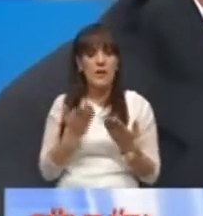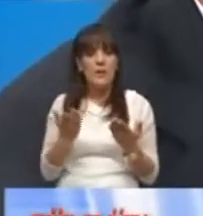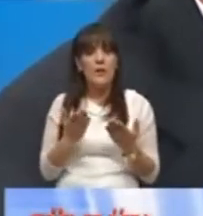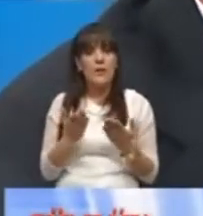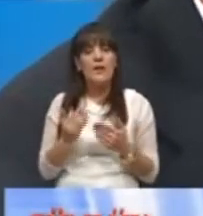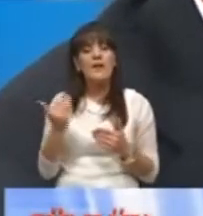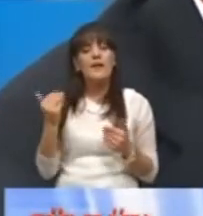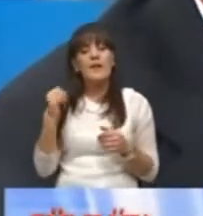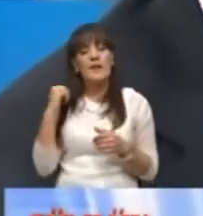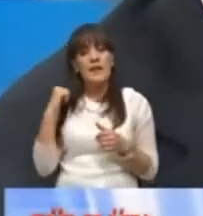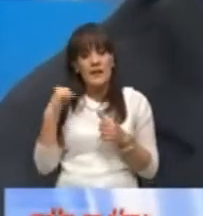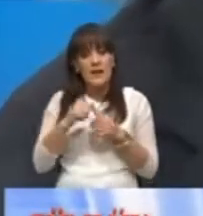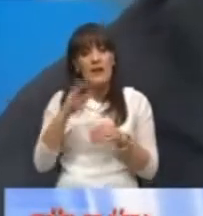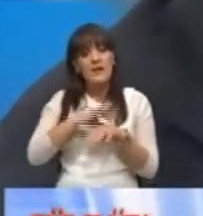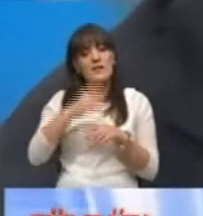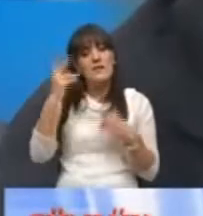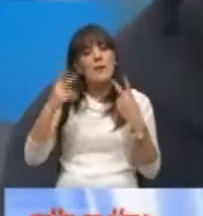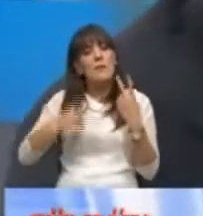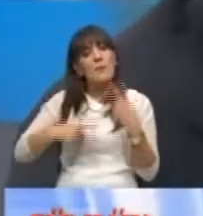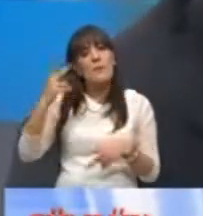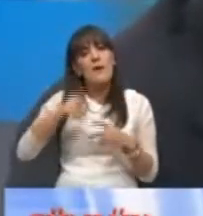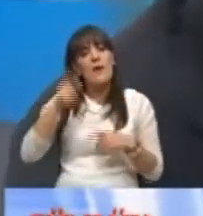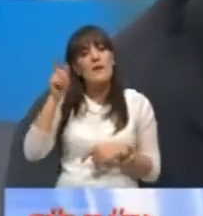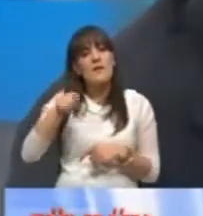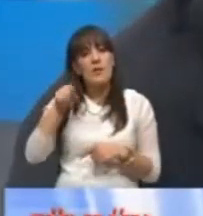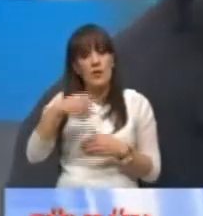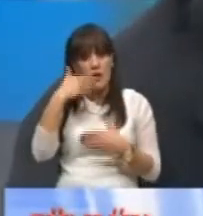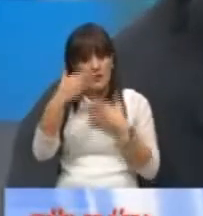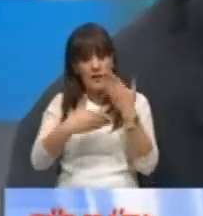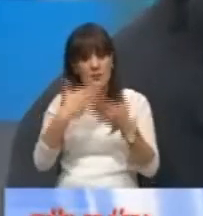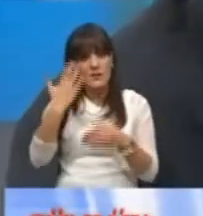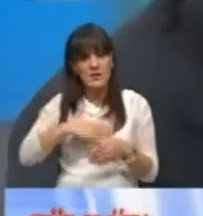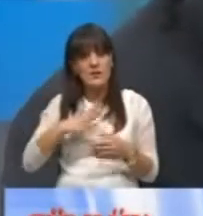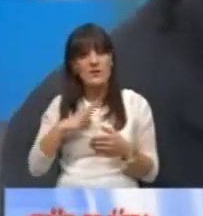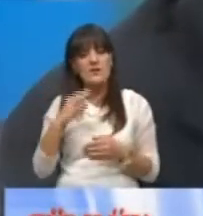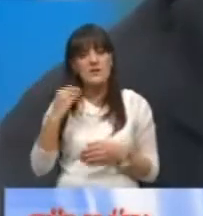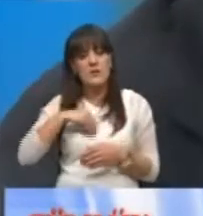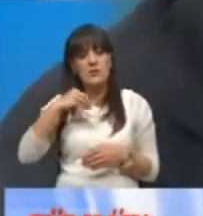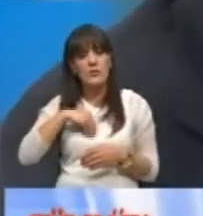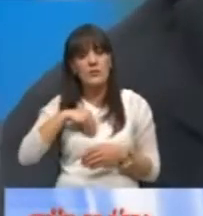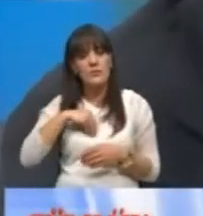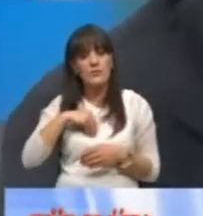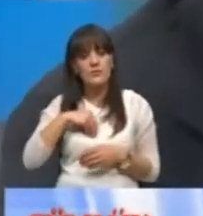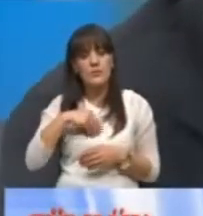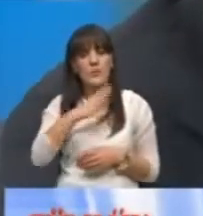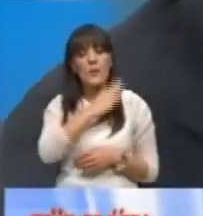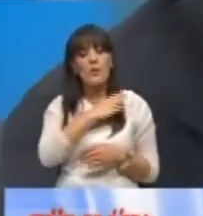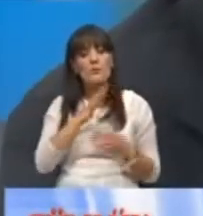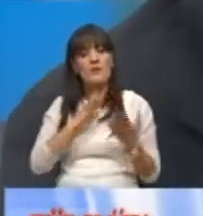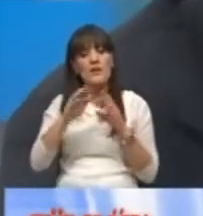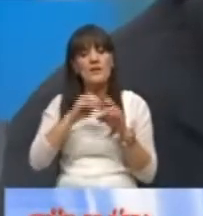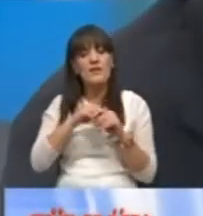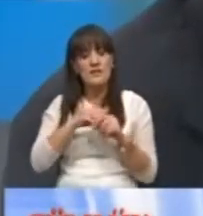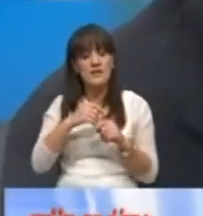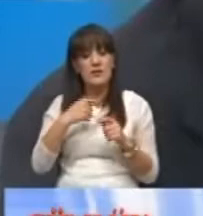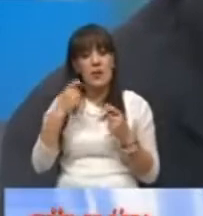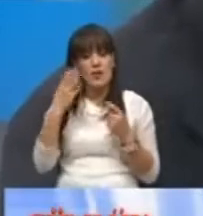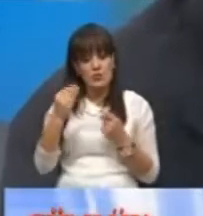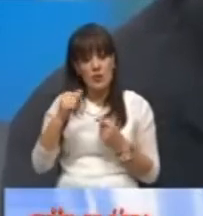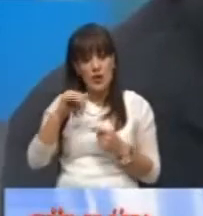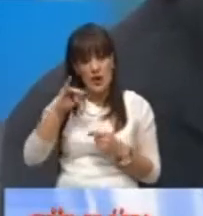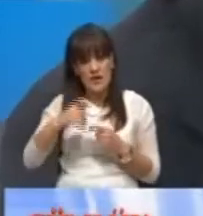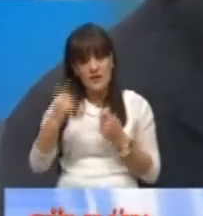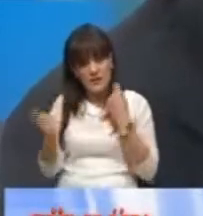yine de hasta bazen onu anlatmak istedi sanıyorum. Omuz hareketlerini zorladığı